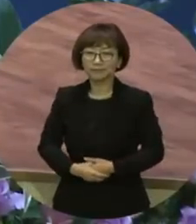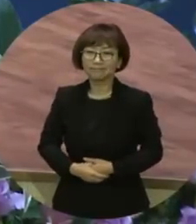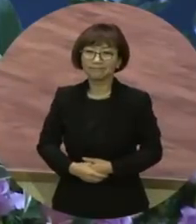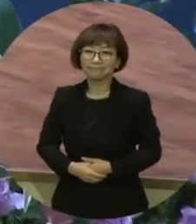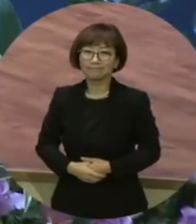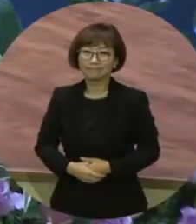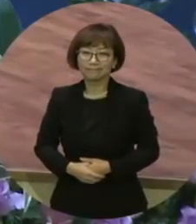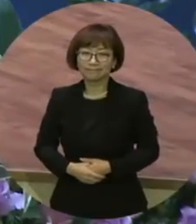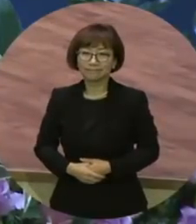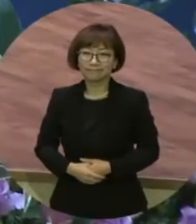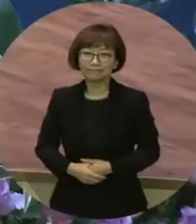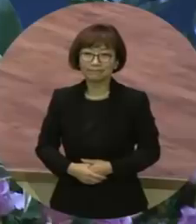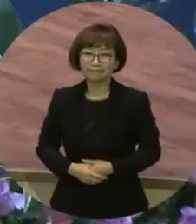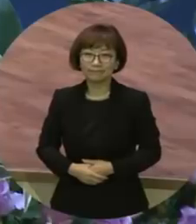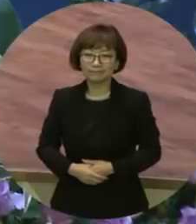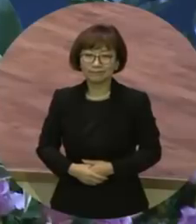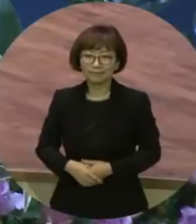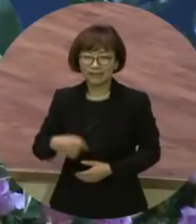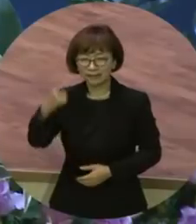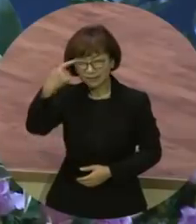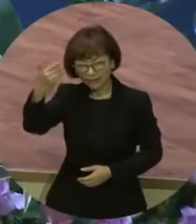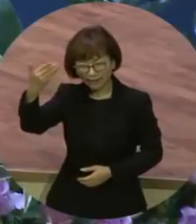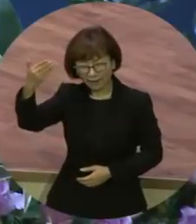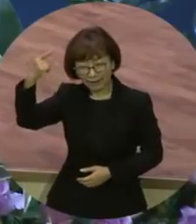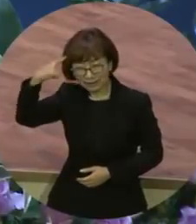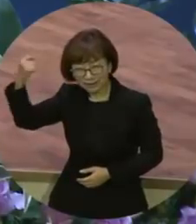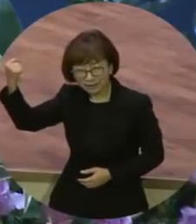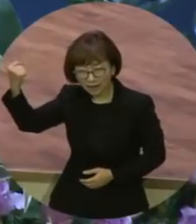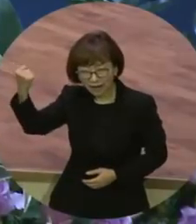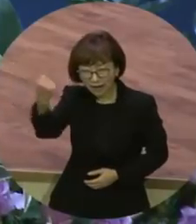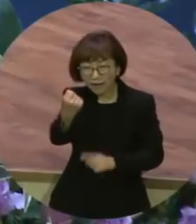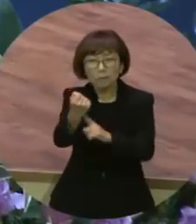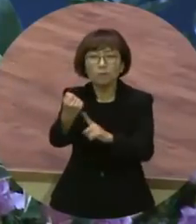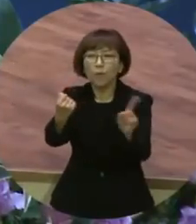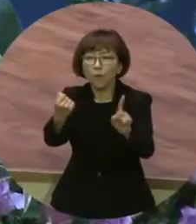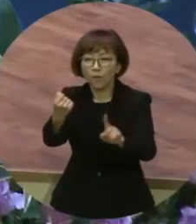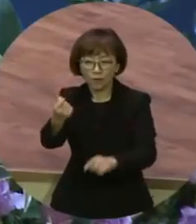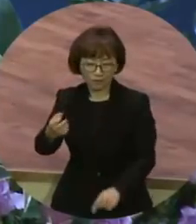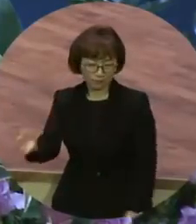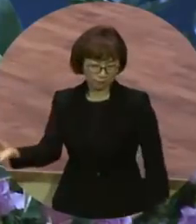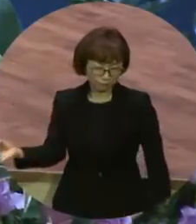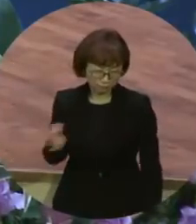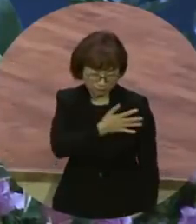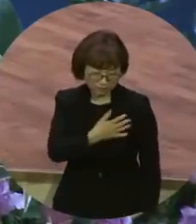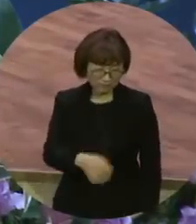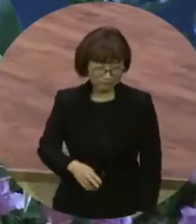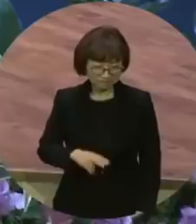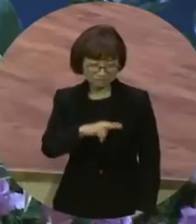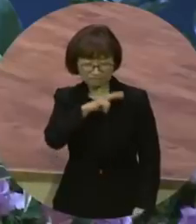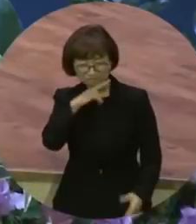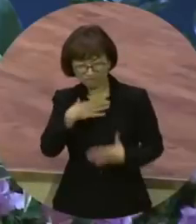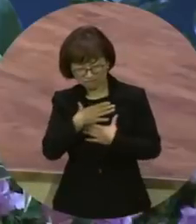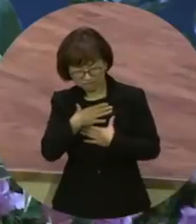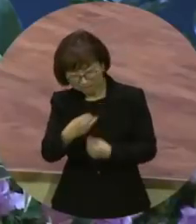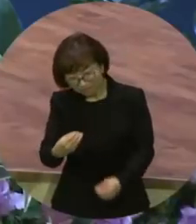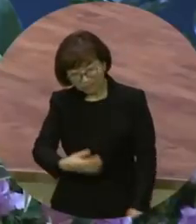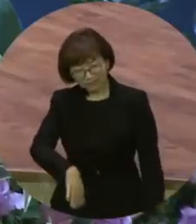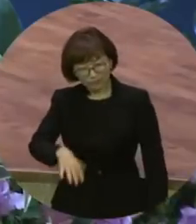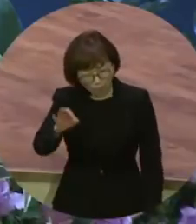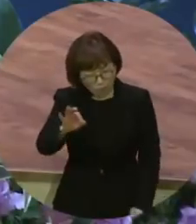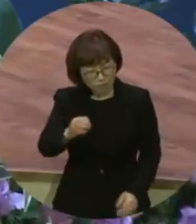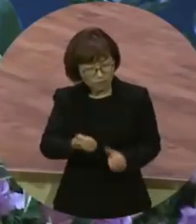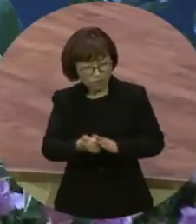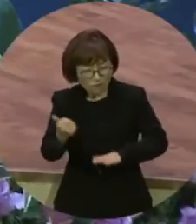그게 응답이라고 생각하는 그 예틀을 깨고 새 틀로 바꾸어가는 언약의 어정 속에 있었음을 바울은 알고